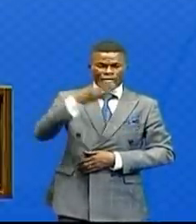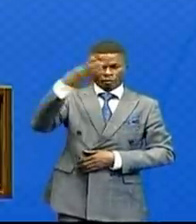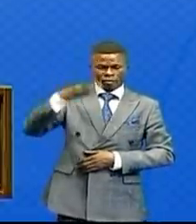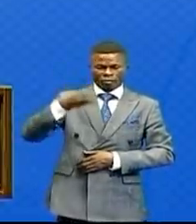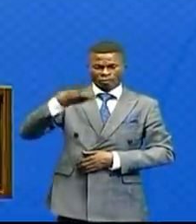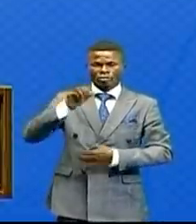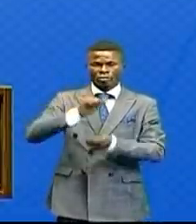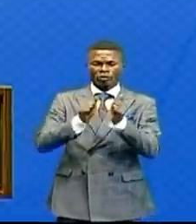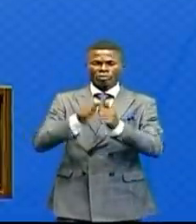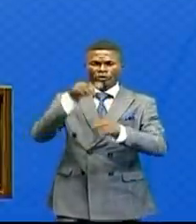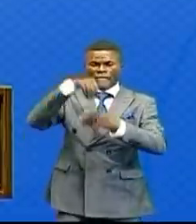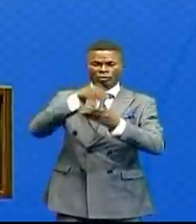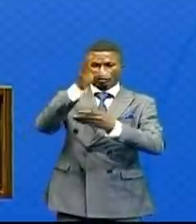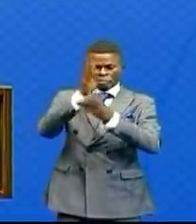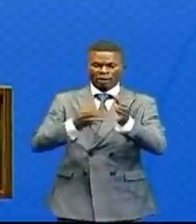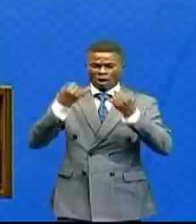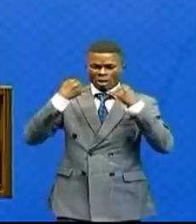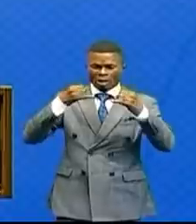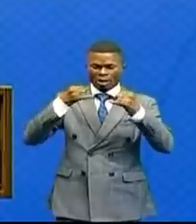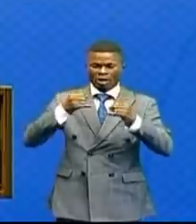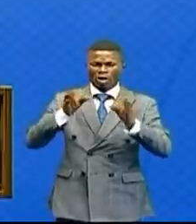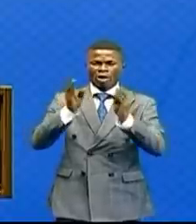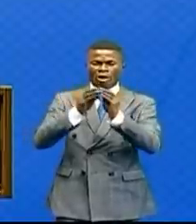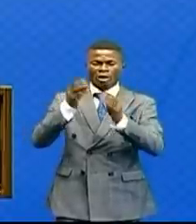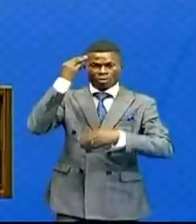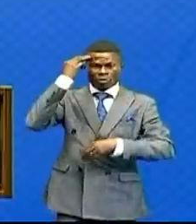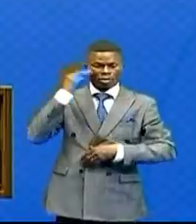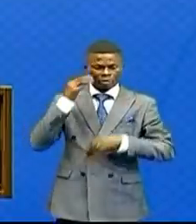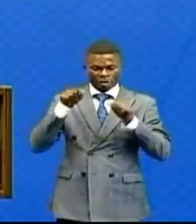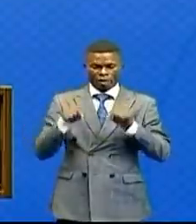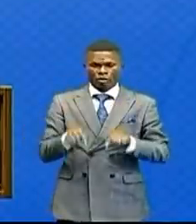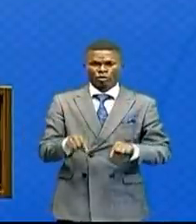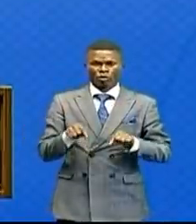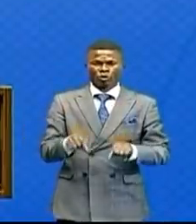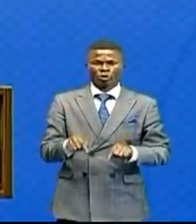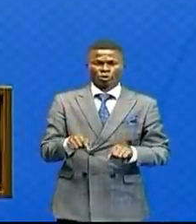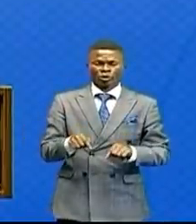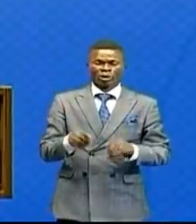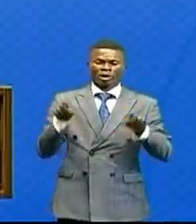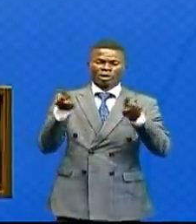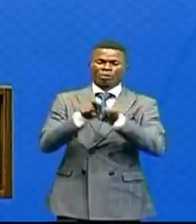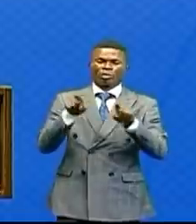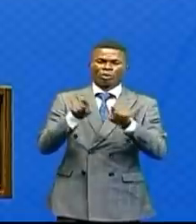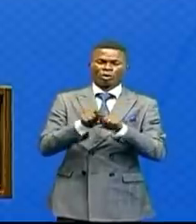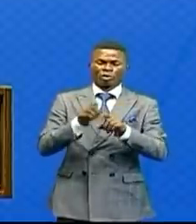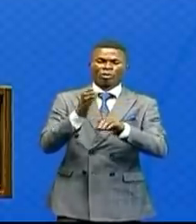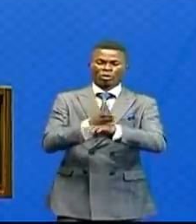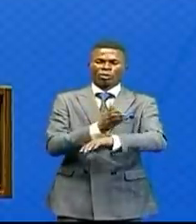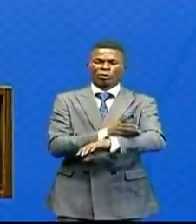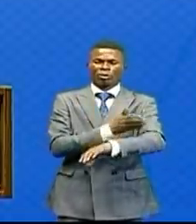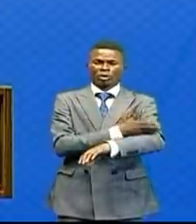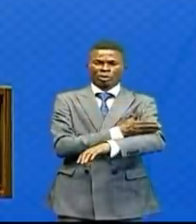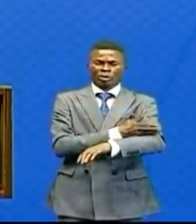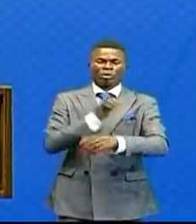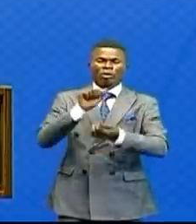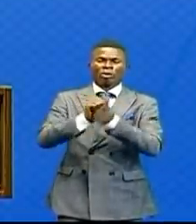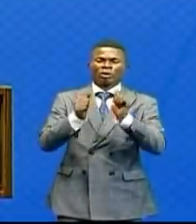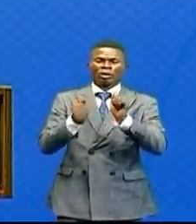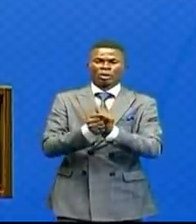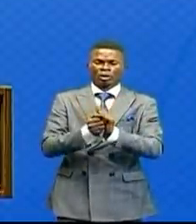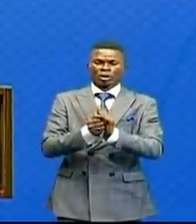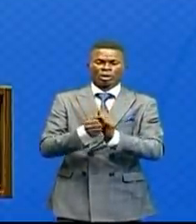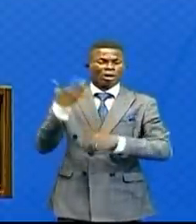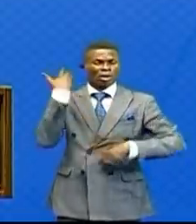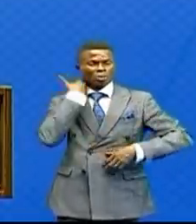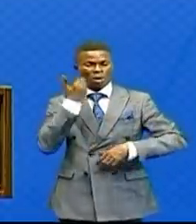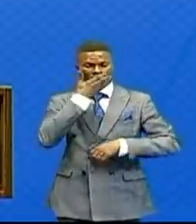Troisième point au chapitre de points d'information du Conseil de ministres de ces jours, relatif à l'évolution de la situation de